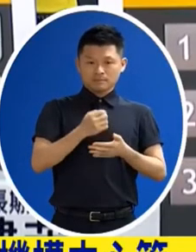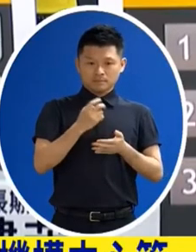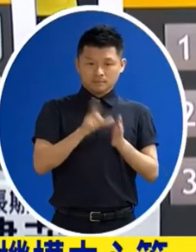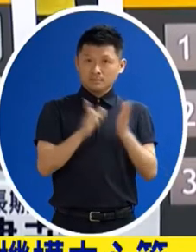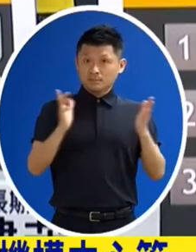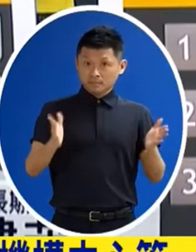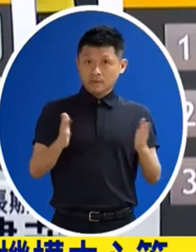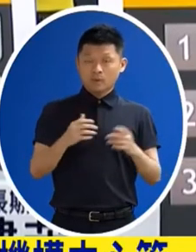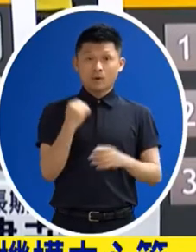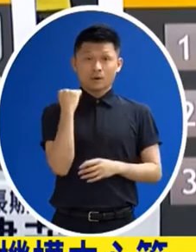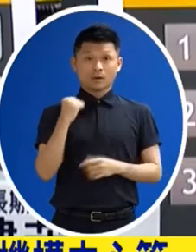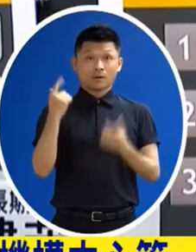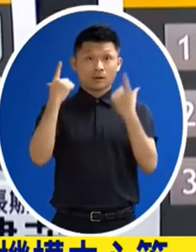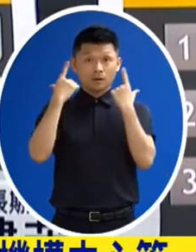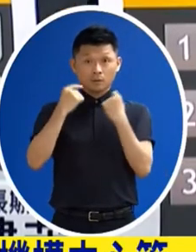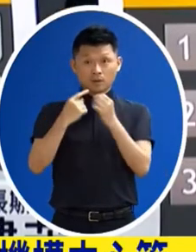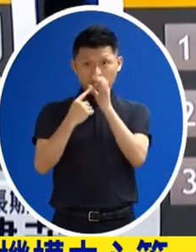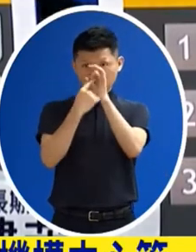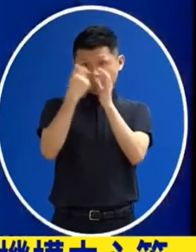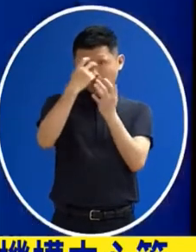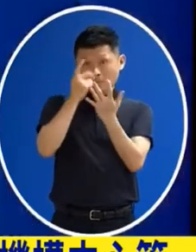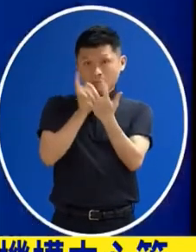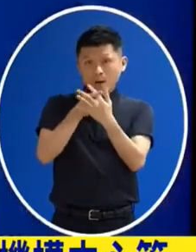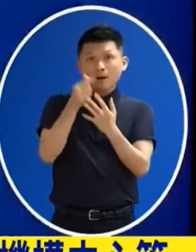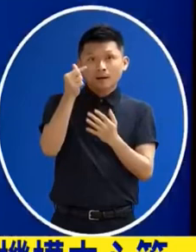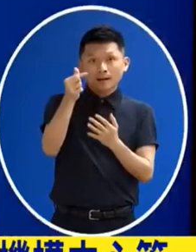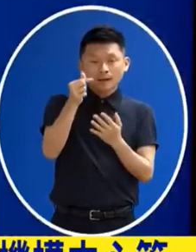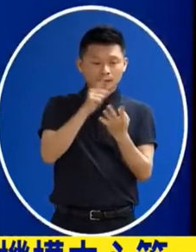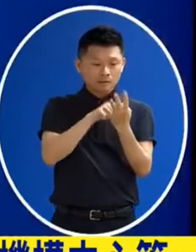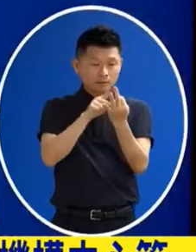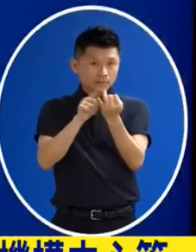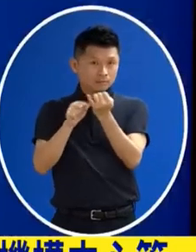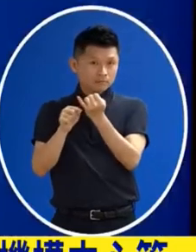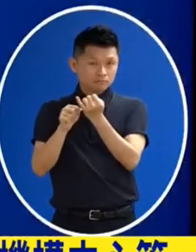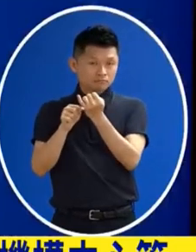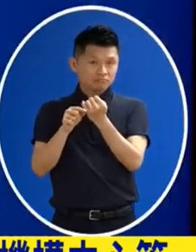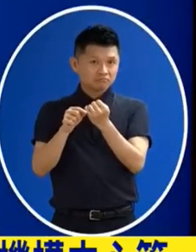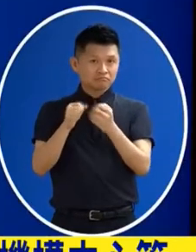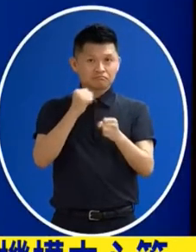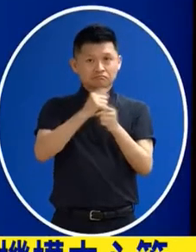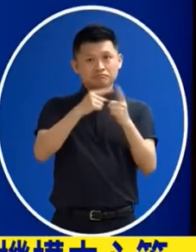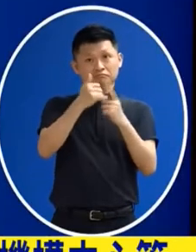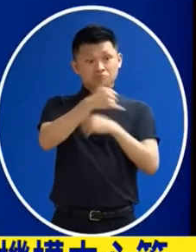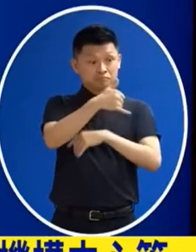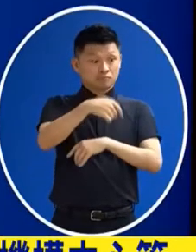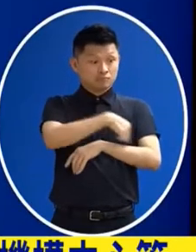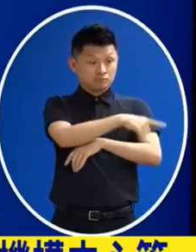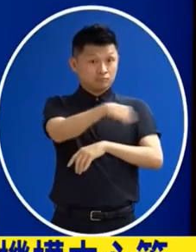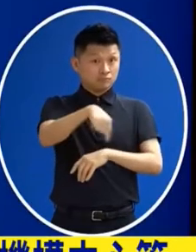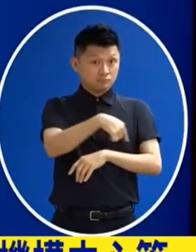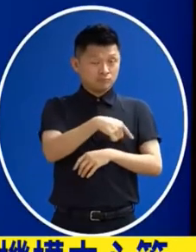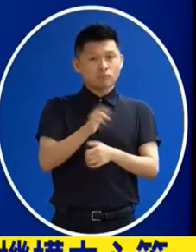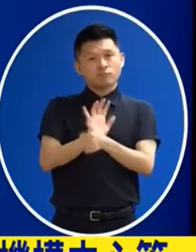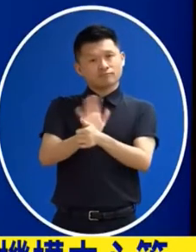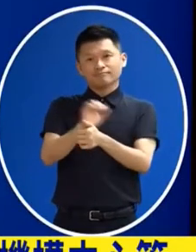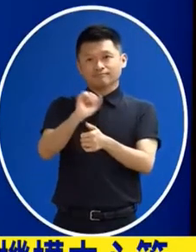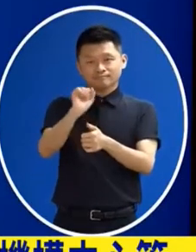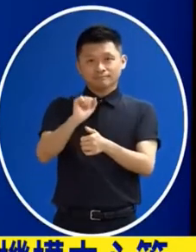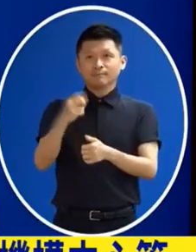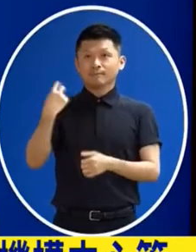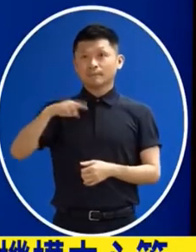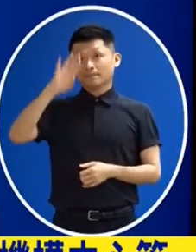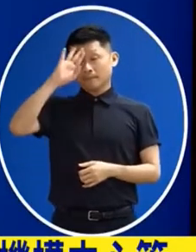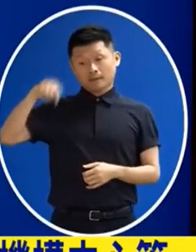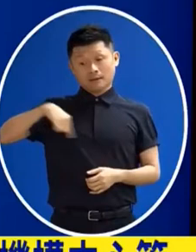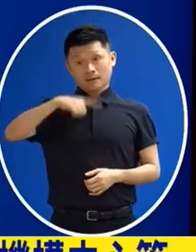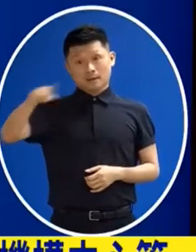者是抗原快筛属于阳性的，那这个都是属于工作人员他就不能提供这样的服务，那服务对象他